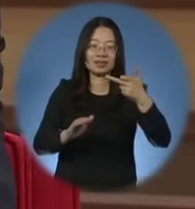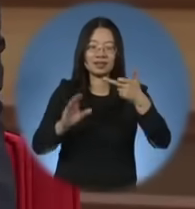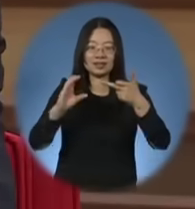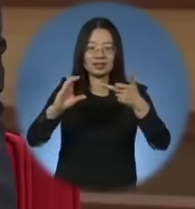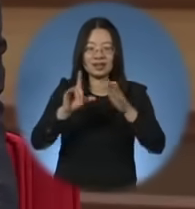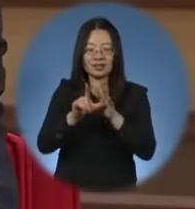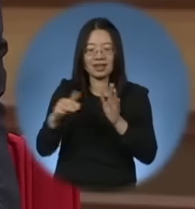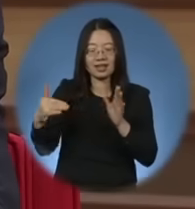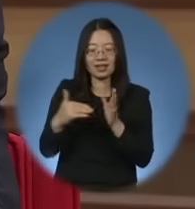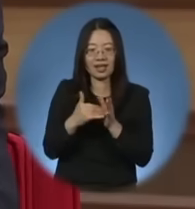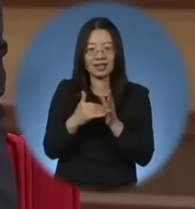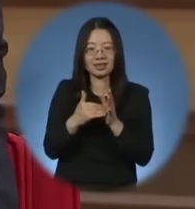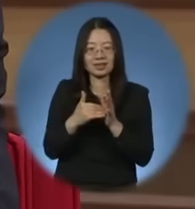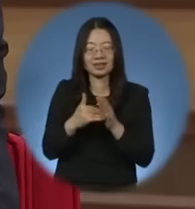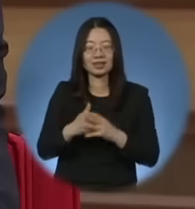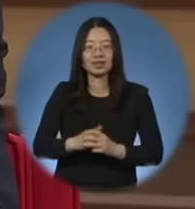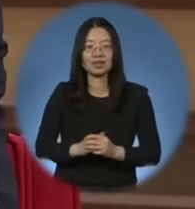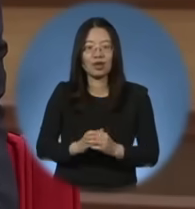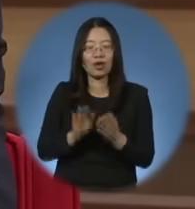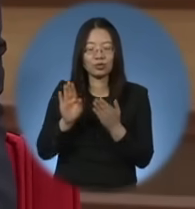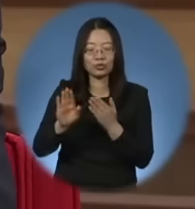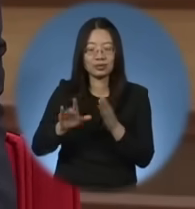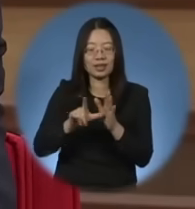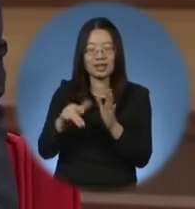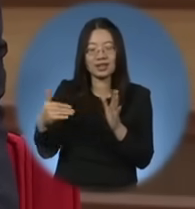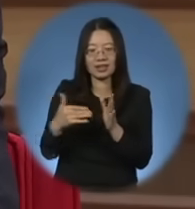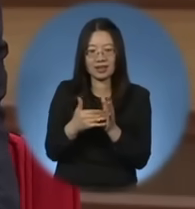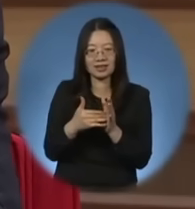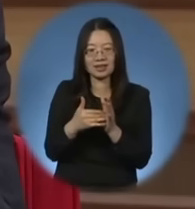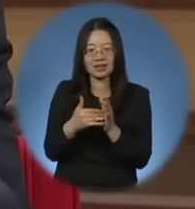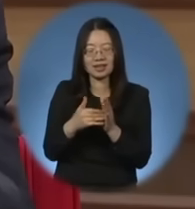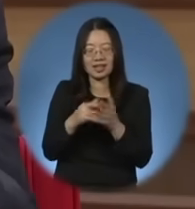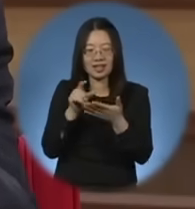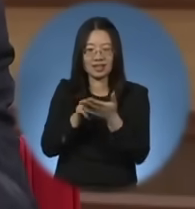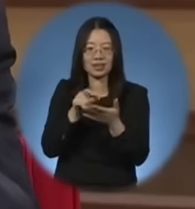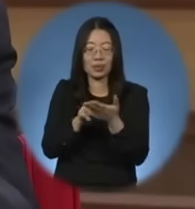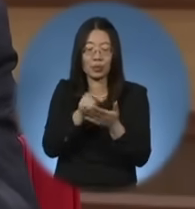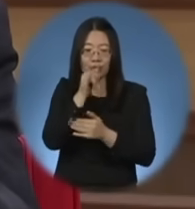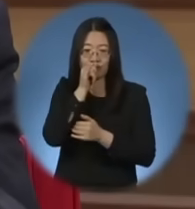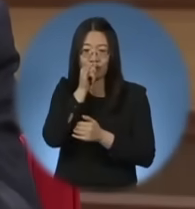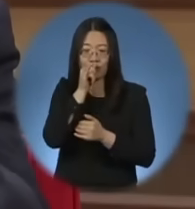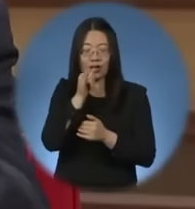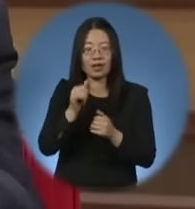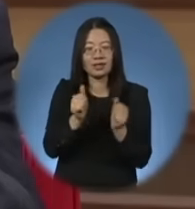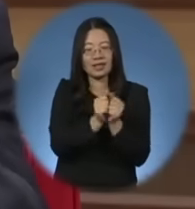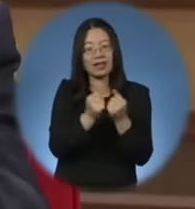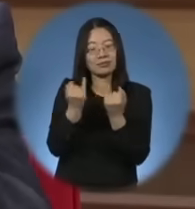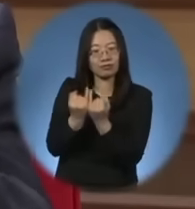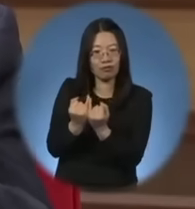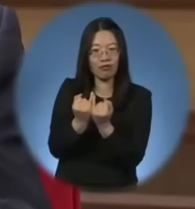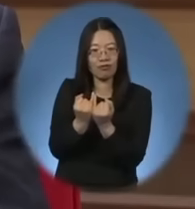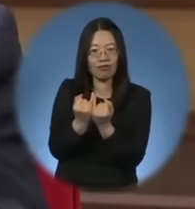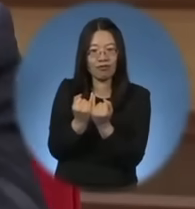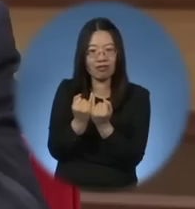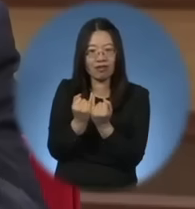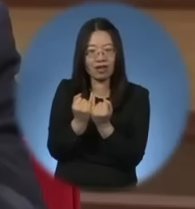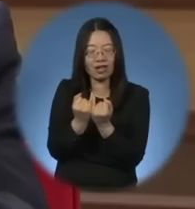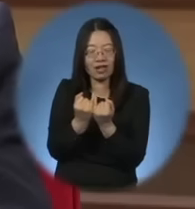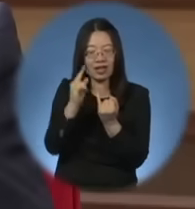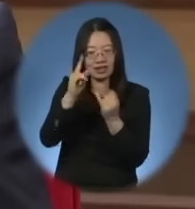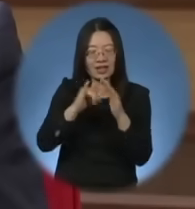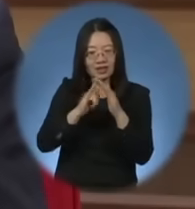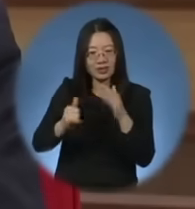17세기 때까지 17 세기 후반 때까지는음 기록한 거예요 오 남녀 한